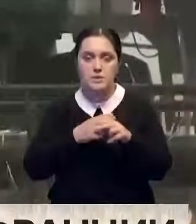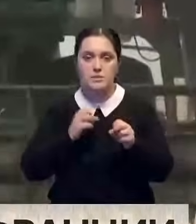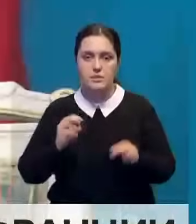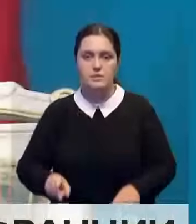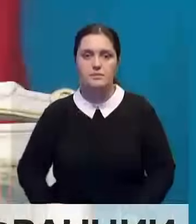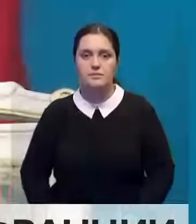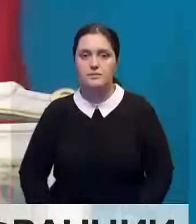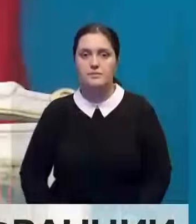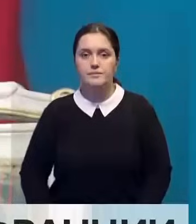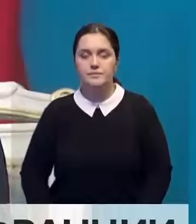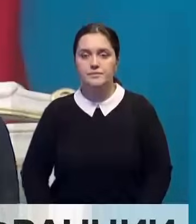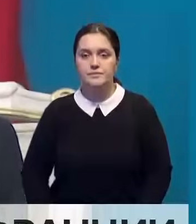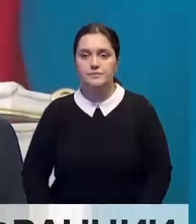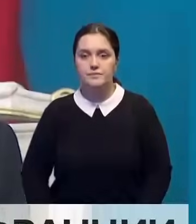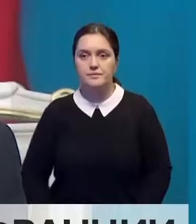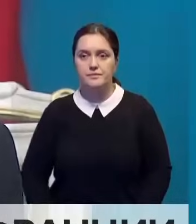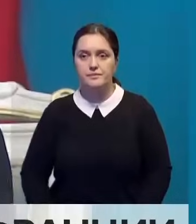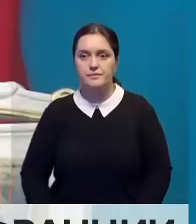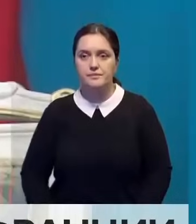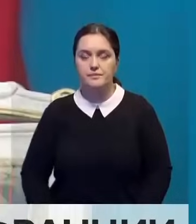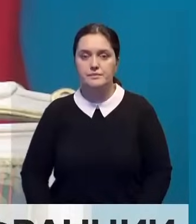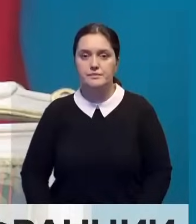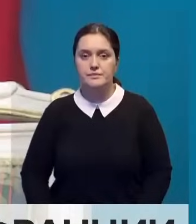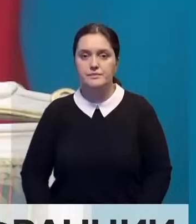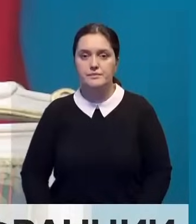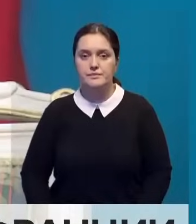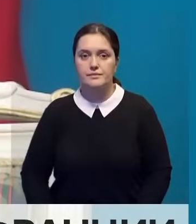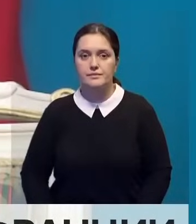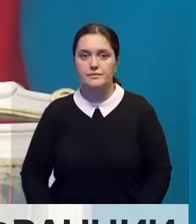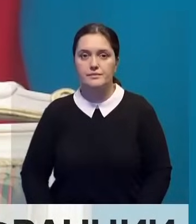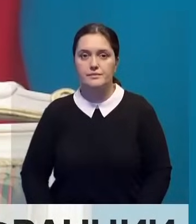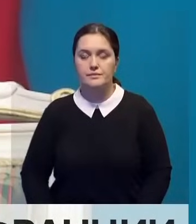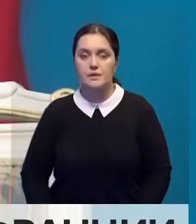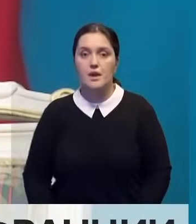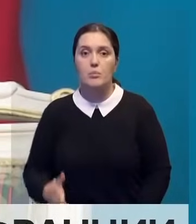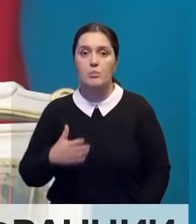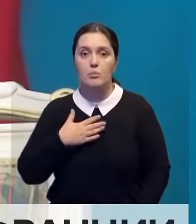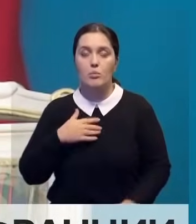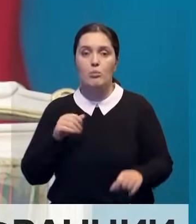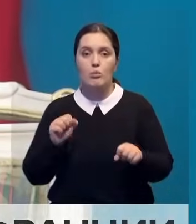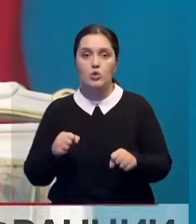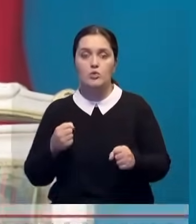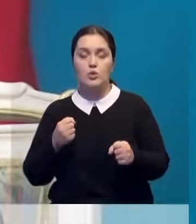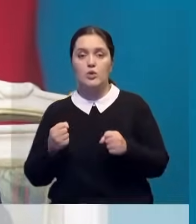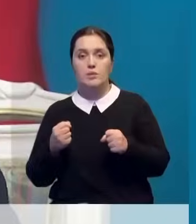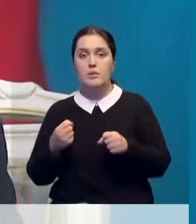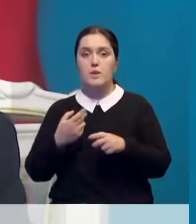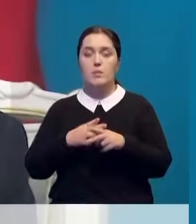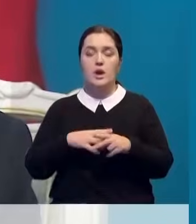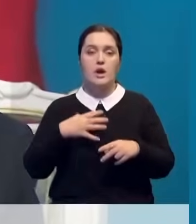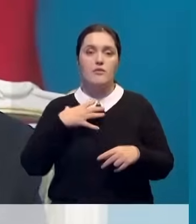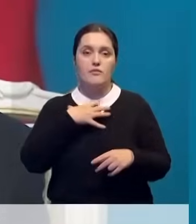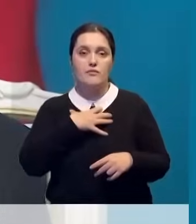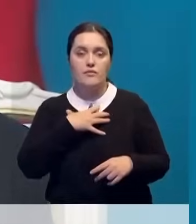безопасности. Je voudrais d'abord vous remercier, Monsieur le Président, pour les propos que vous venez de tenir. Мы поможем укрепить рынки. Важное соглашение в